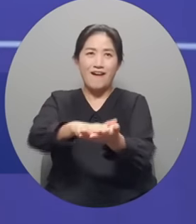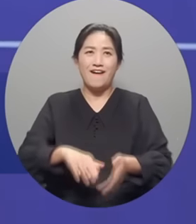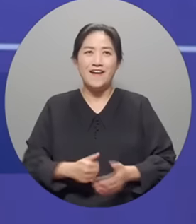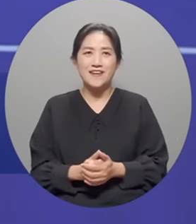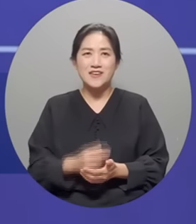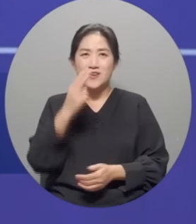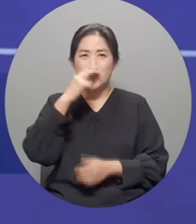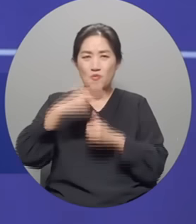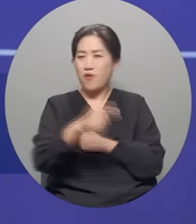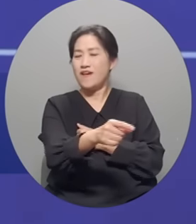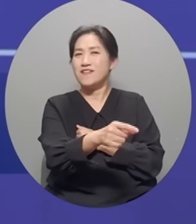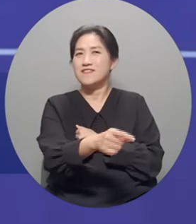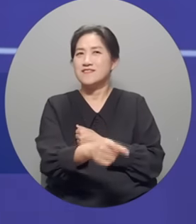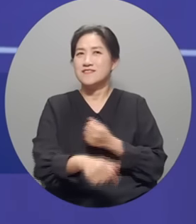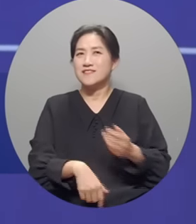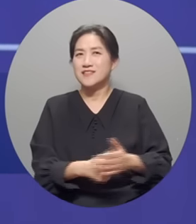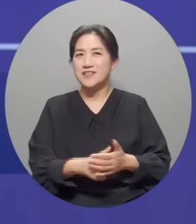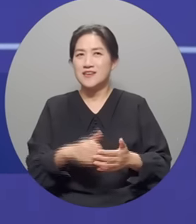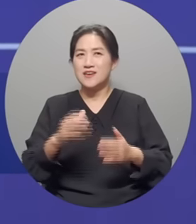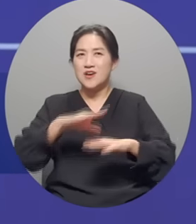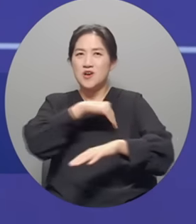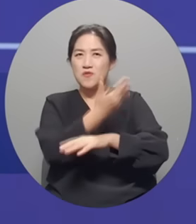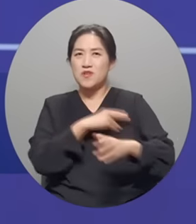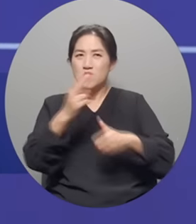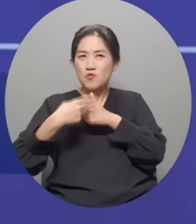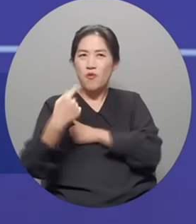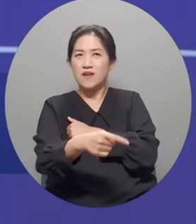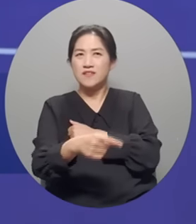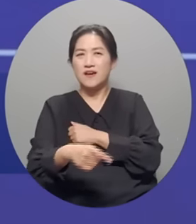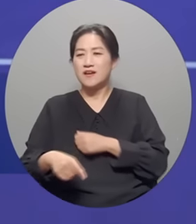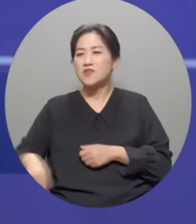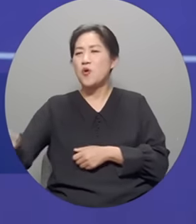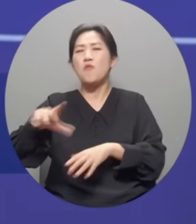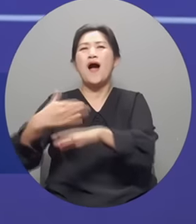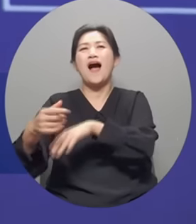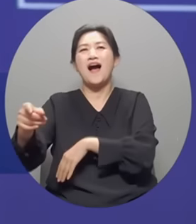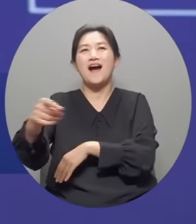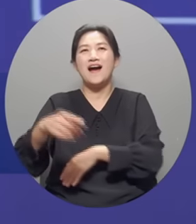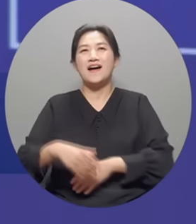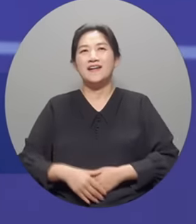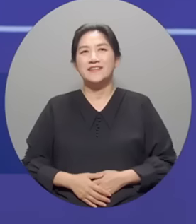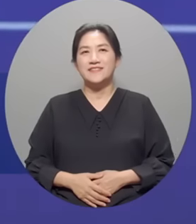도전을 했잖아, 얘네들이. 왕권에 도전을 했잖아. 나는 왕이야!